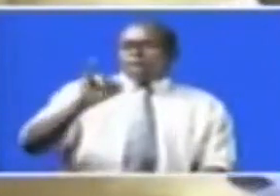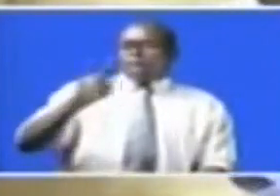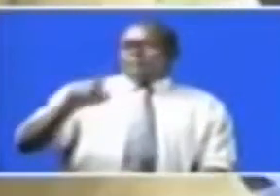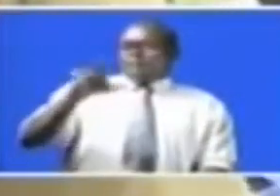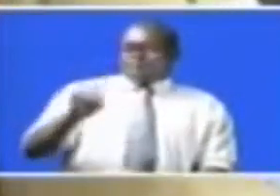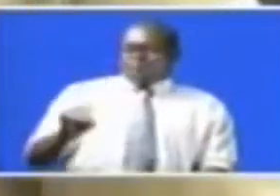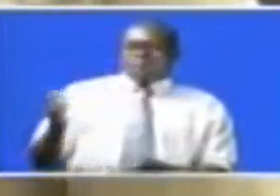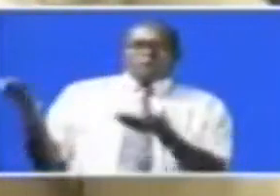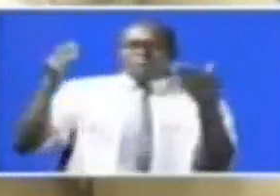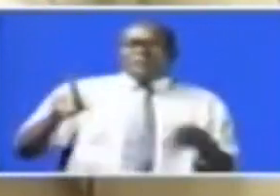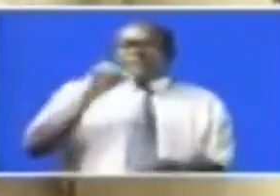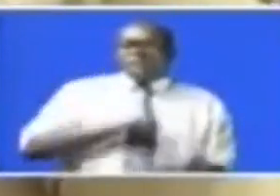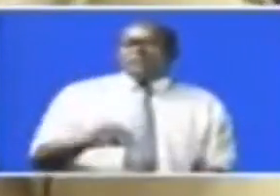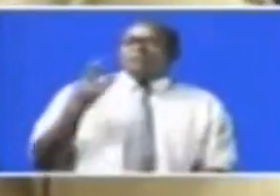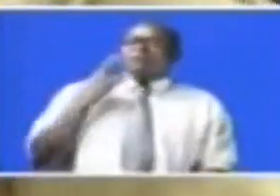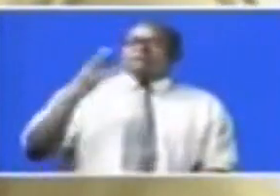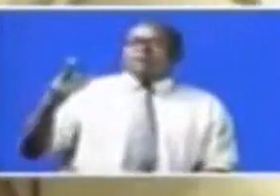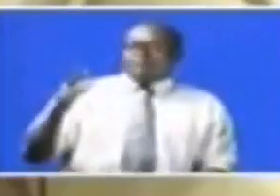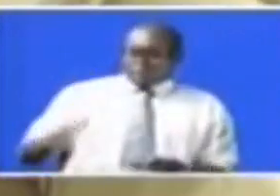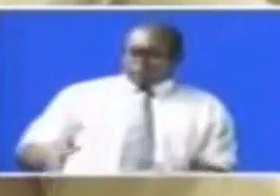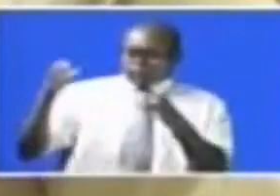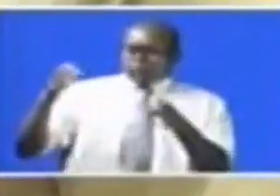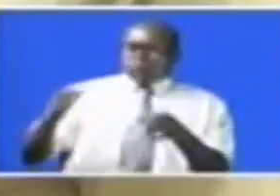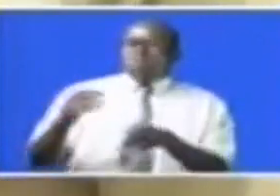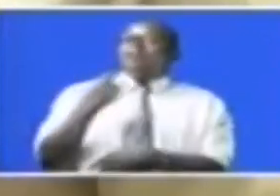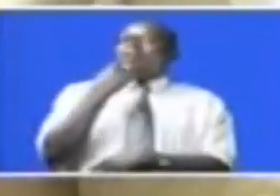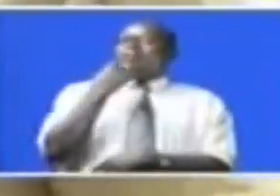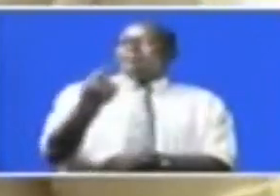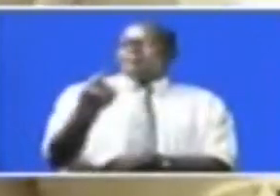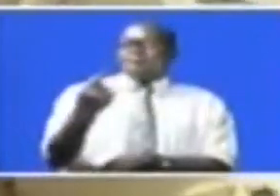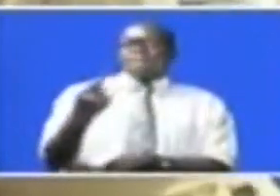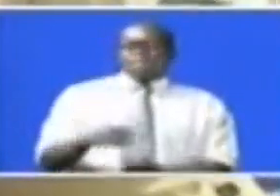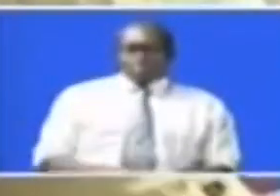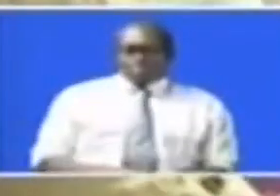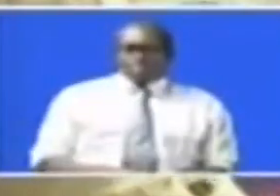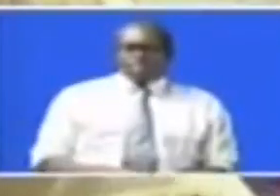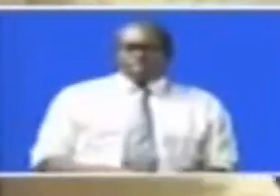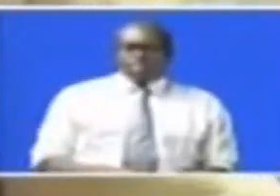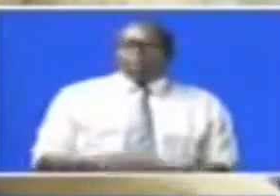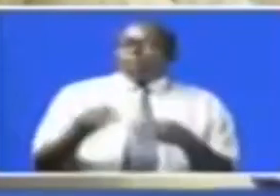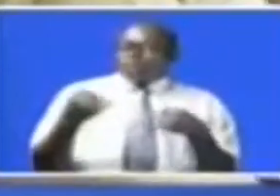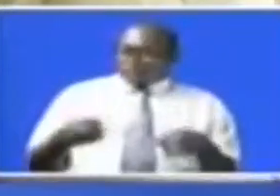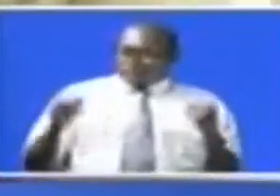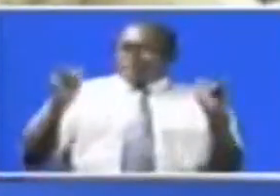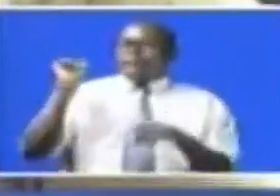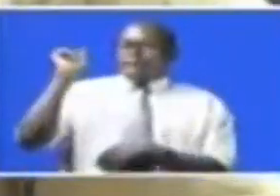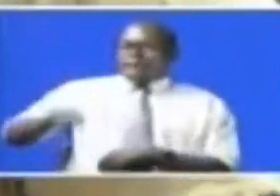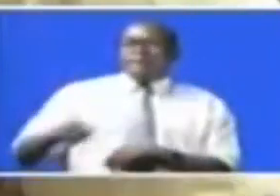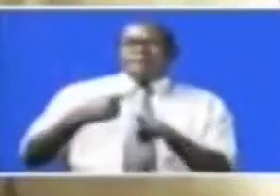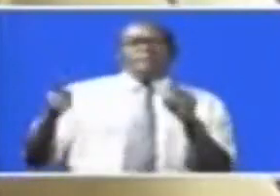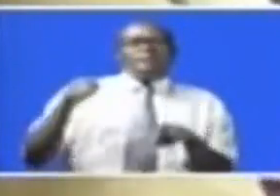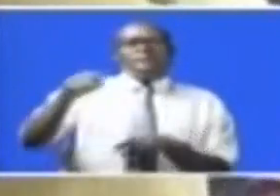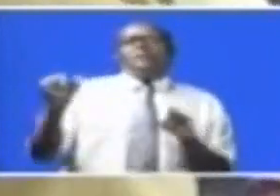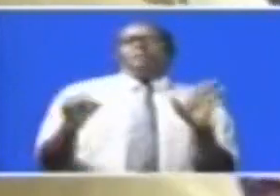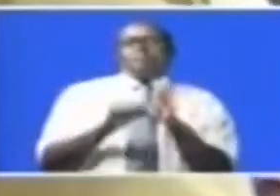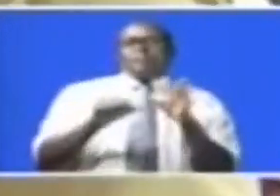also 400 bags of beans. Sipokuwa tunajaribu, still the